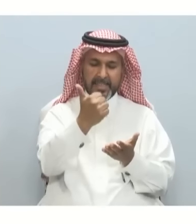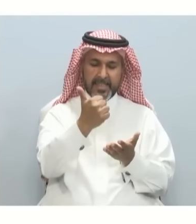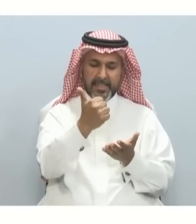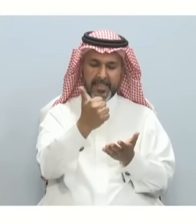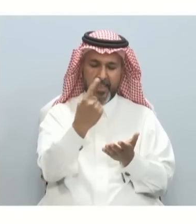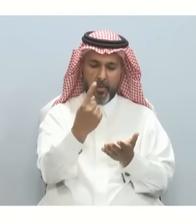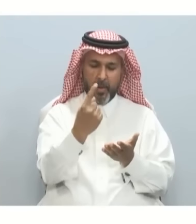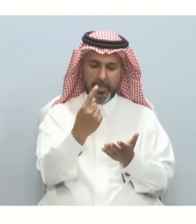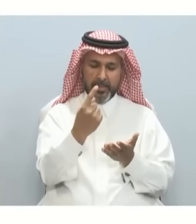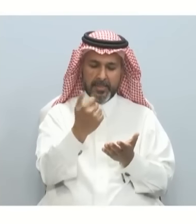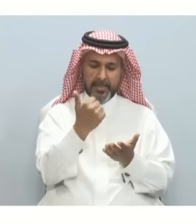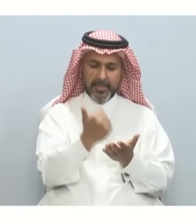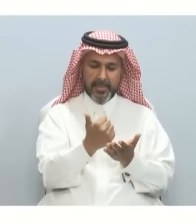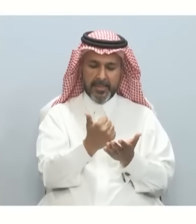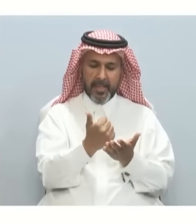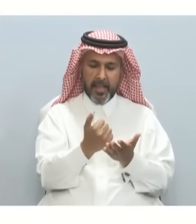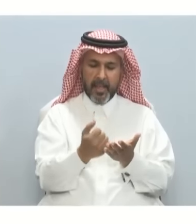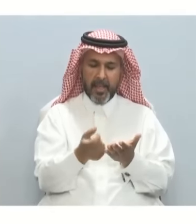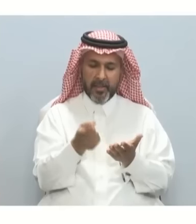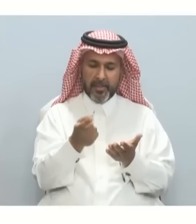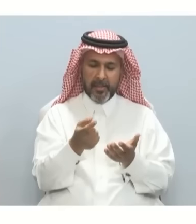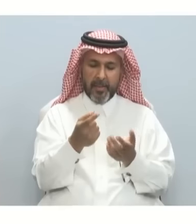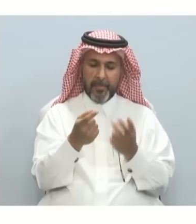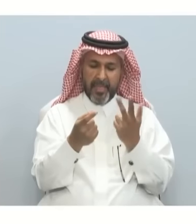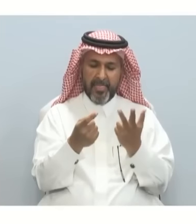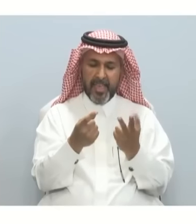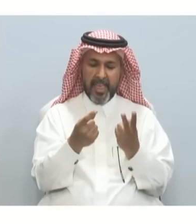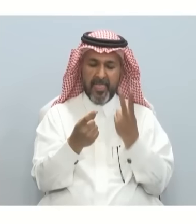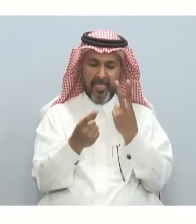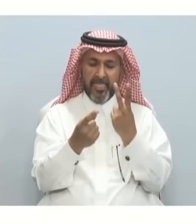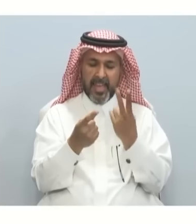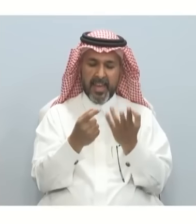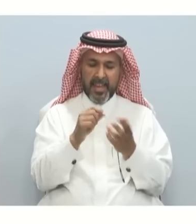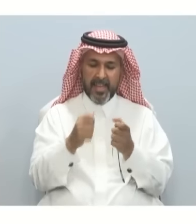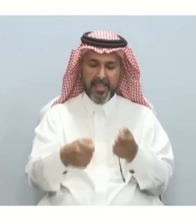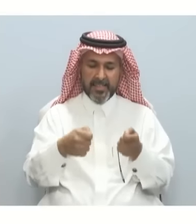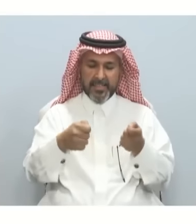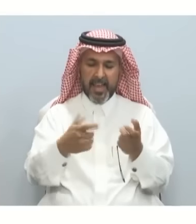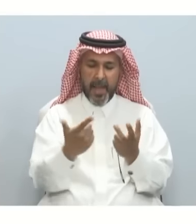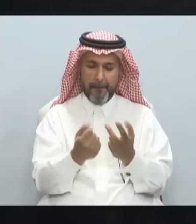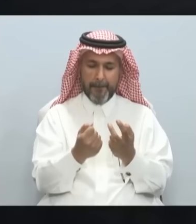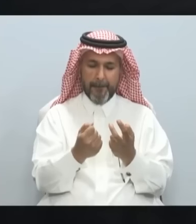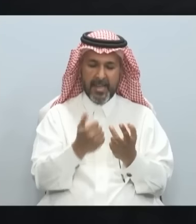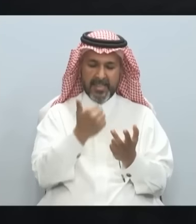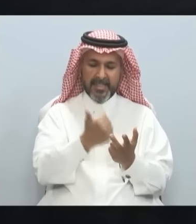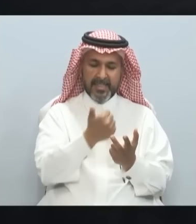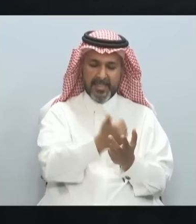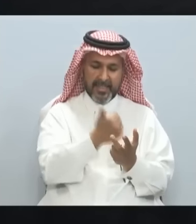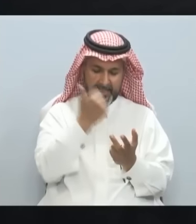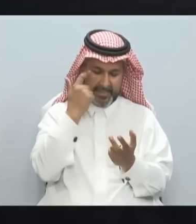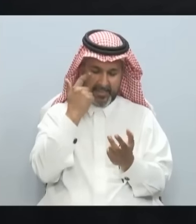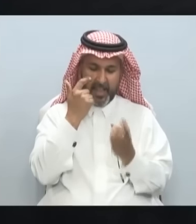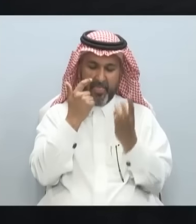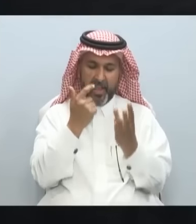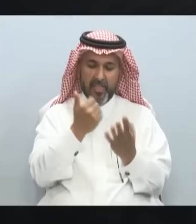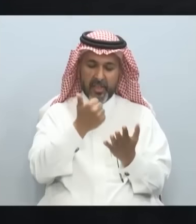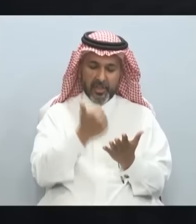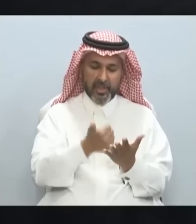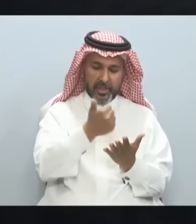كم بها من مكان للكعكه فيها سته اذا كل صينيه تنتج لي ست كعكات طيب